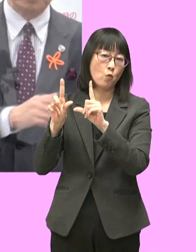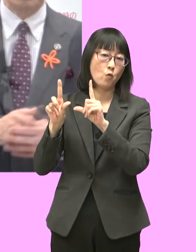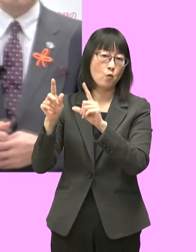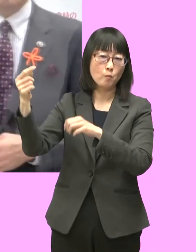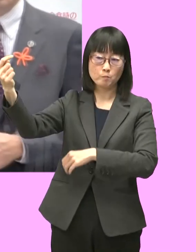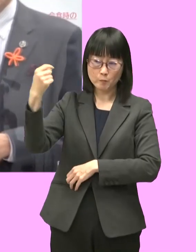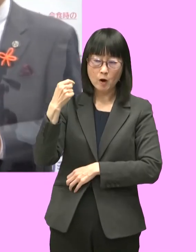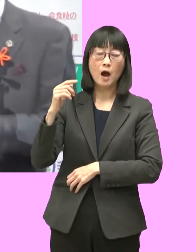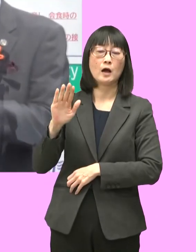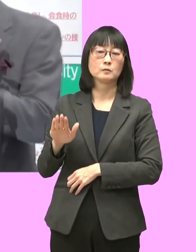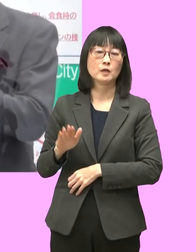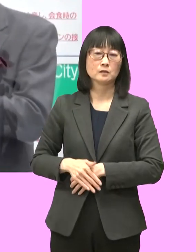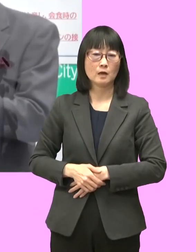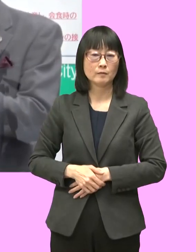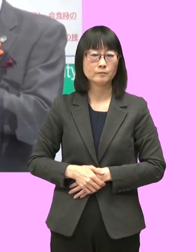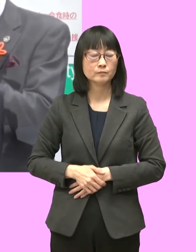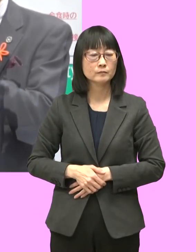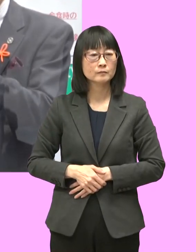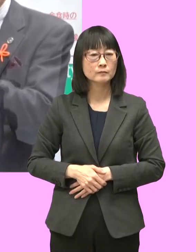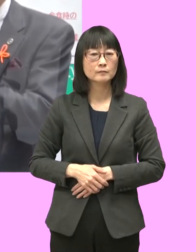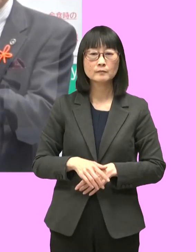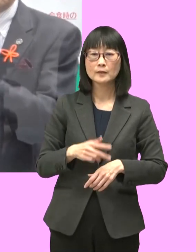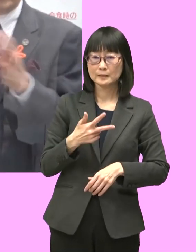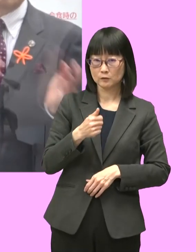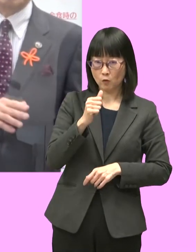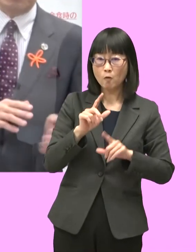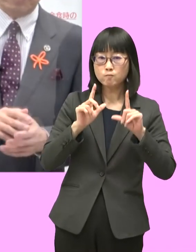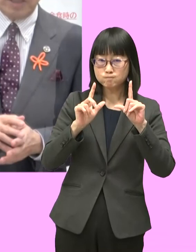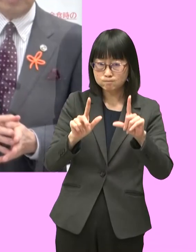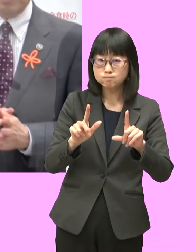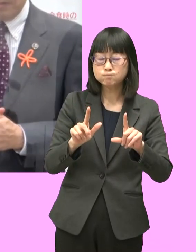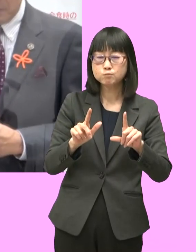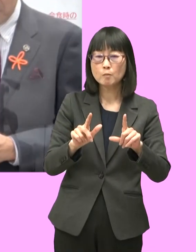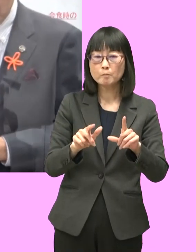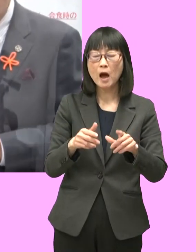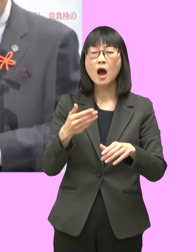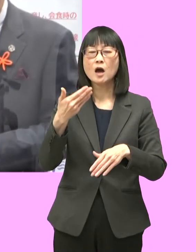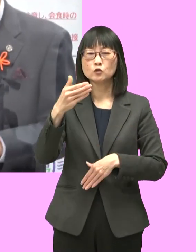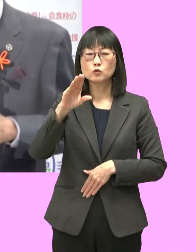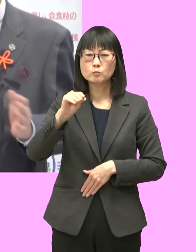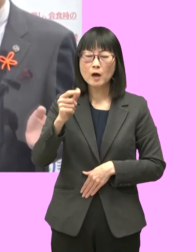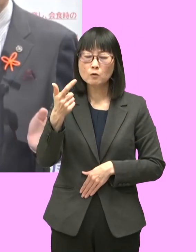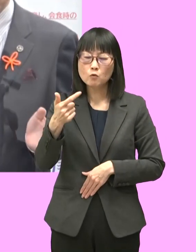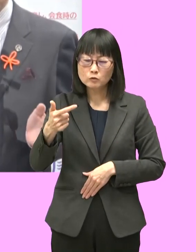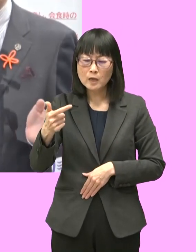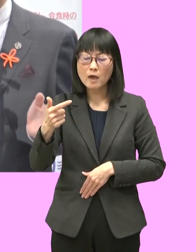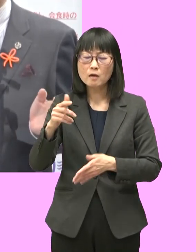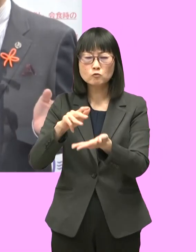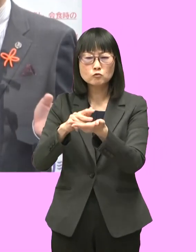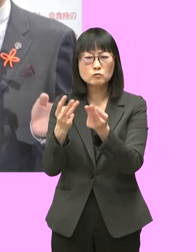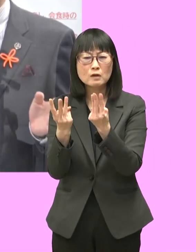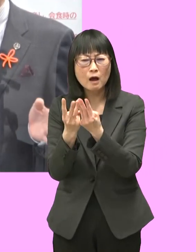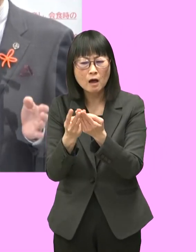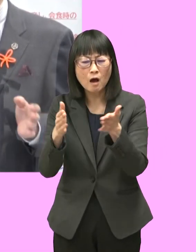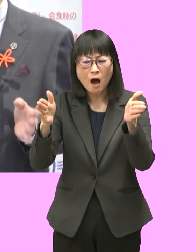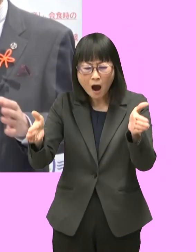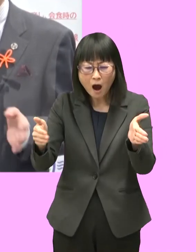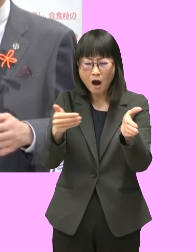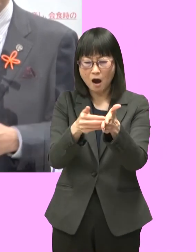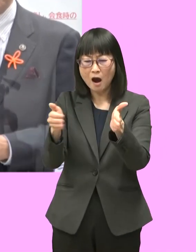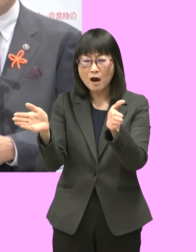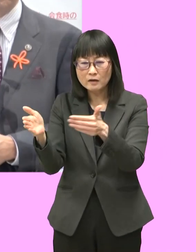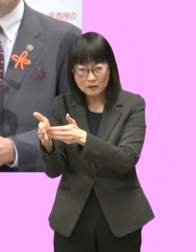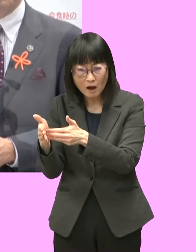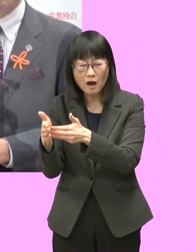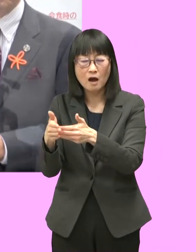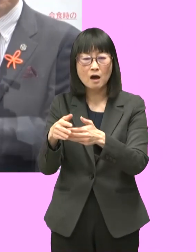。でやっぱり今の枠内での前倒しなので、結局高齢者全員がそれで前倒しの